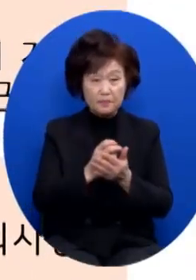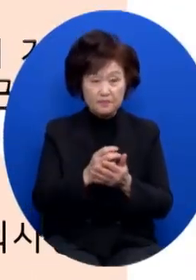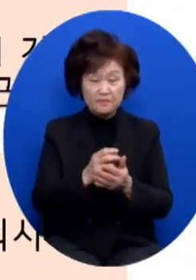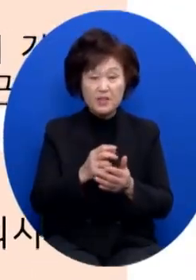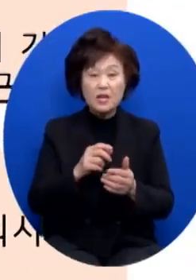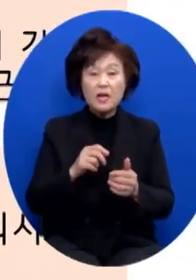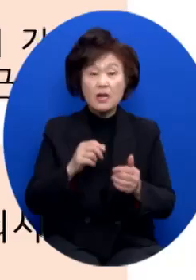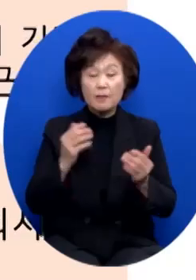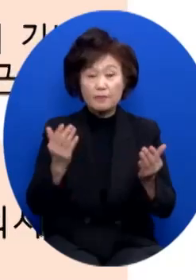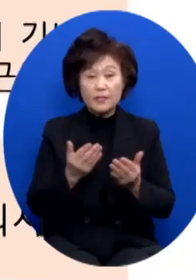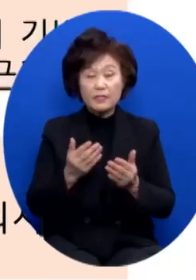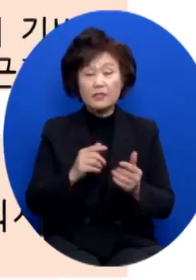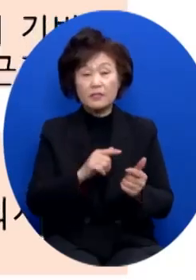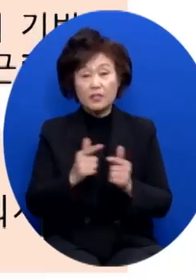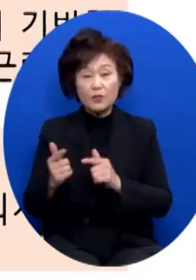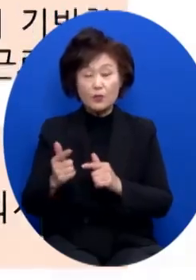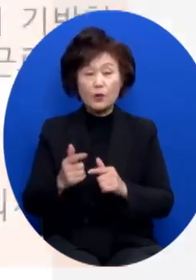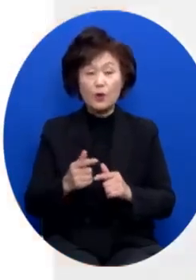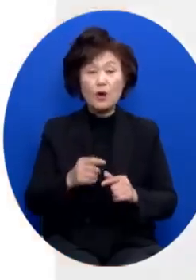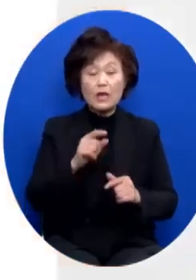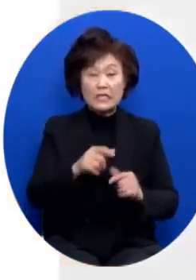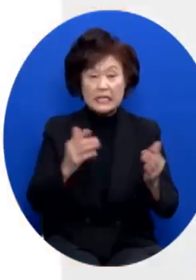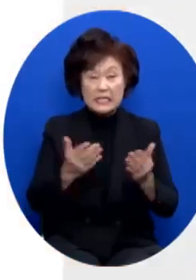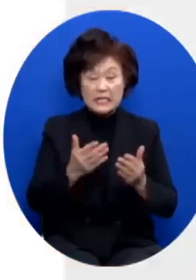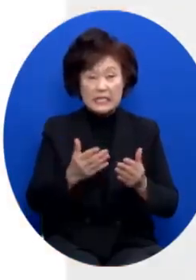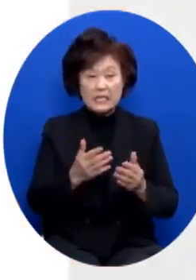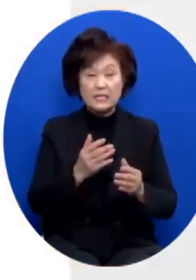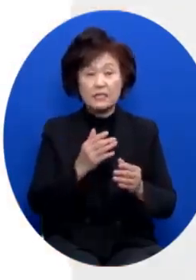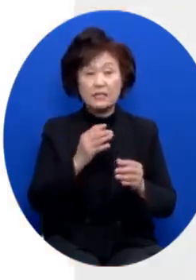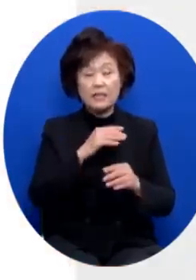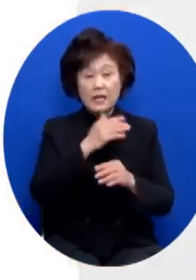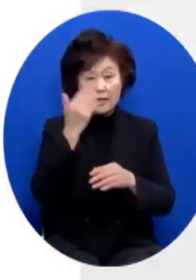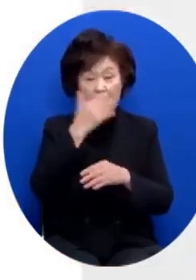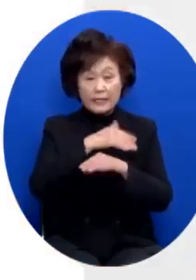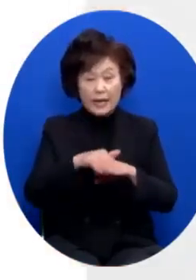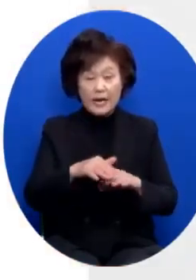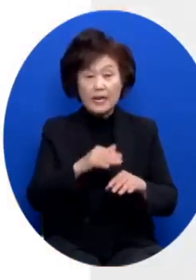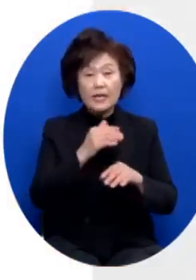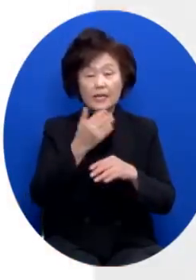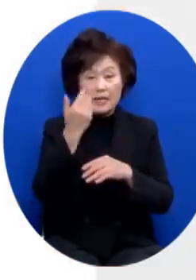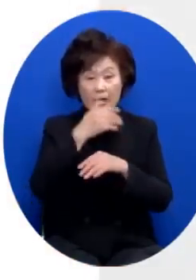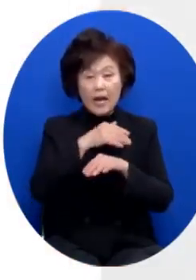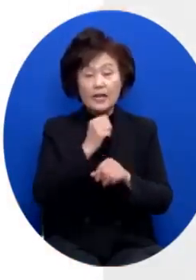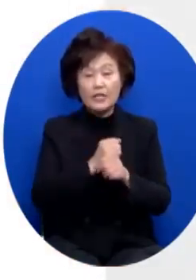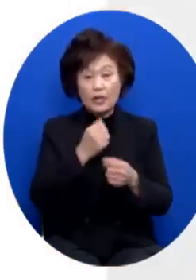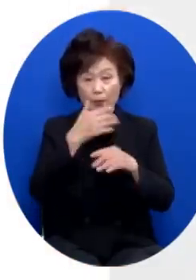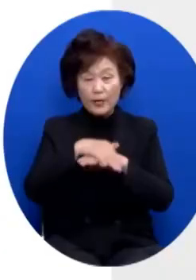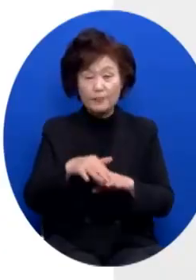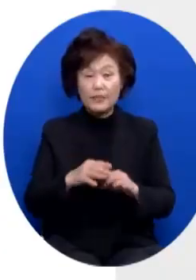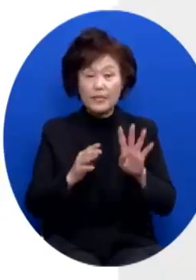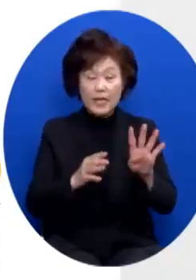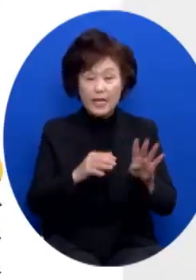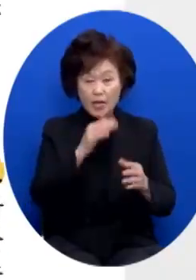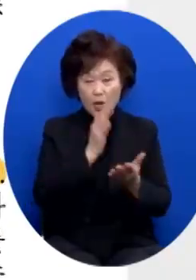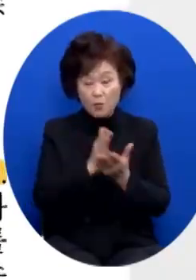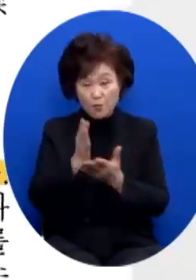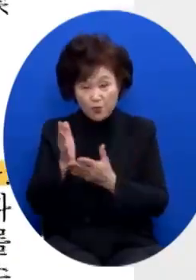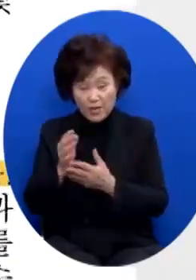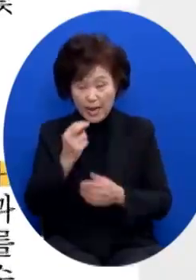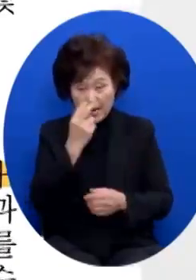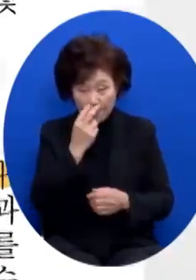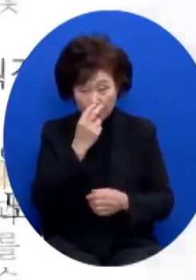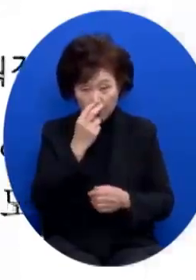사업주의 준법의식을 확립할 계획입니다. 또 일하는 문화 개선을 위한 4개 분야 집중기획 감독을